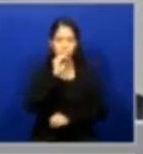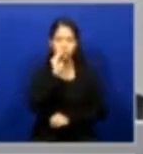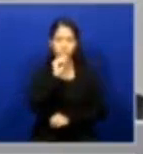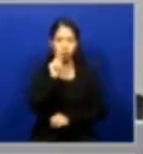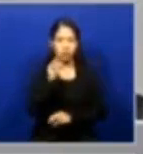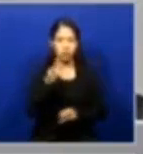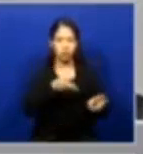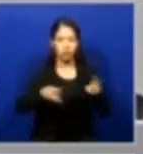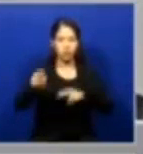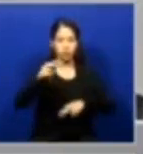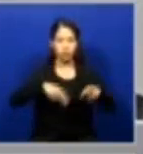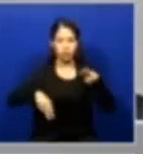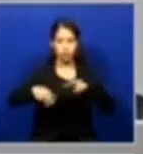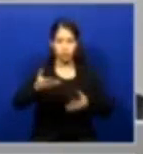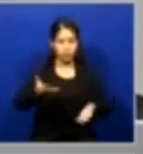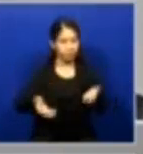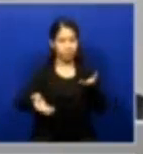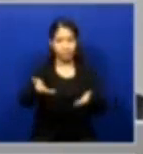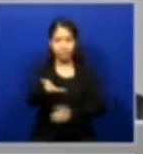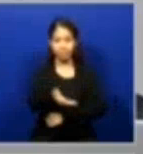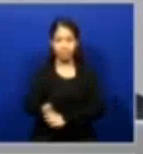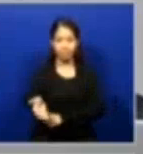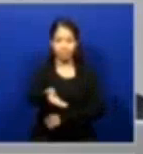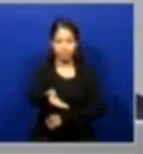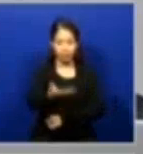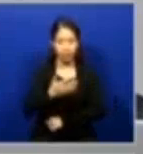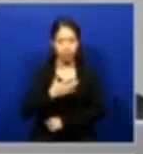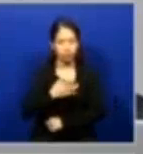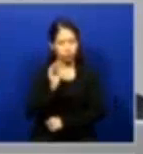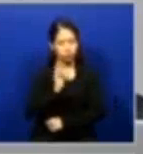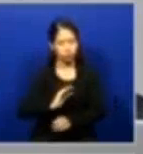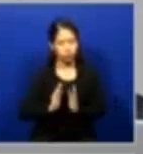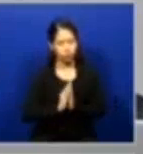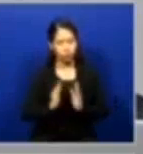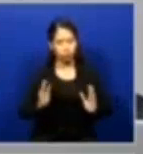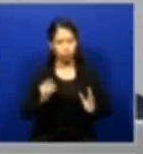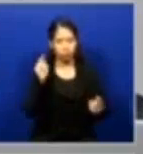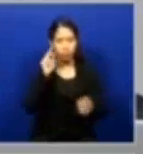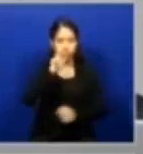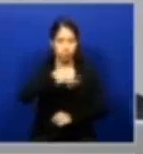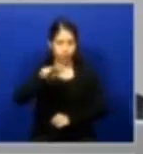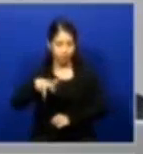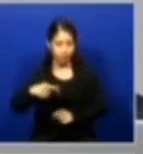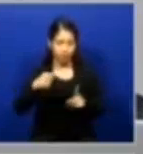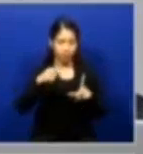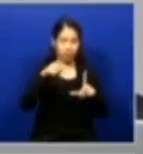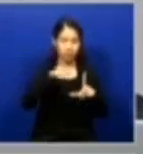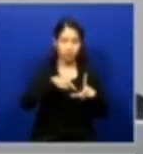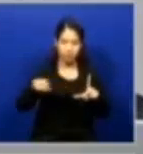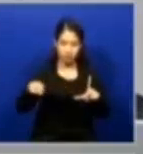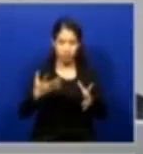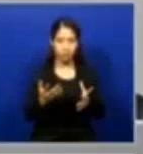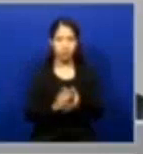การตรวจสอบนี้ขึ้นอยู่กับสภาแล้วผมก็ต้องขอบคุณพรรคเพื่อไทยพรรคก้าวไกลและพรรคเสรีรวมไ